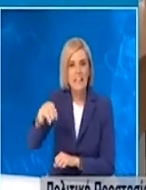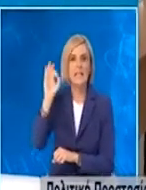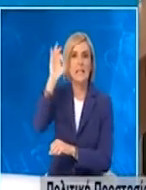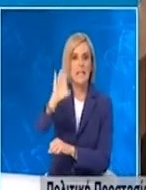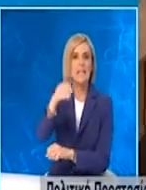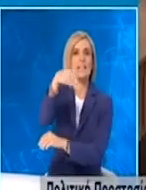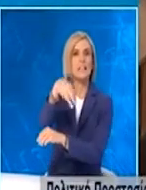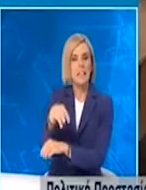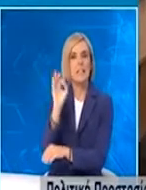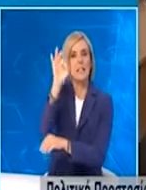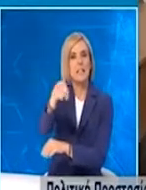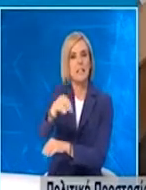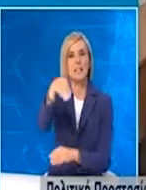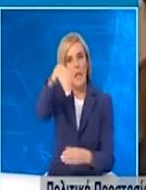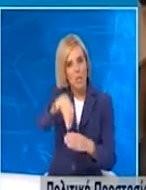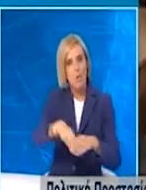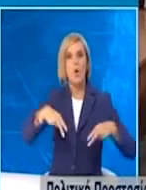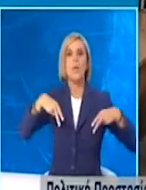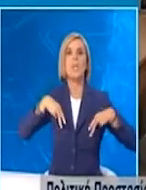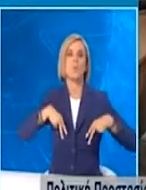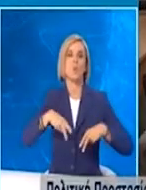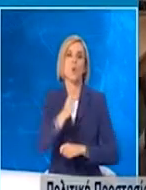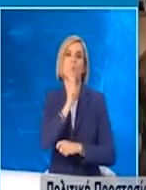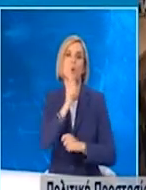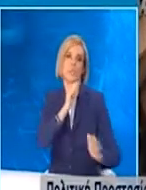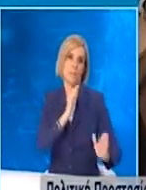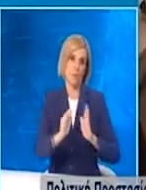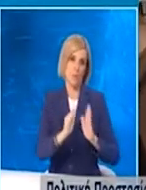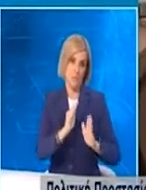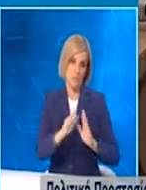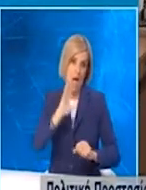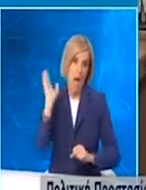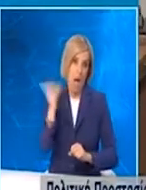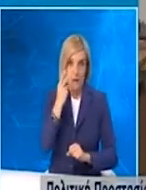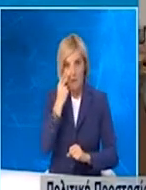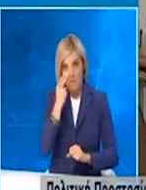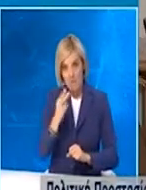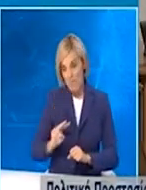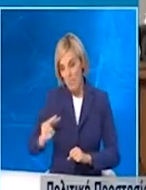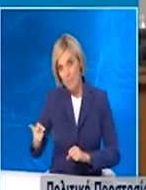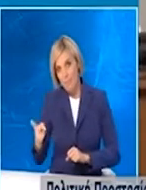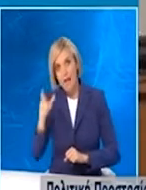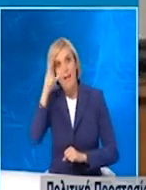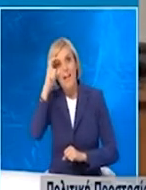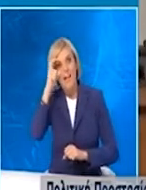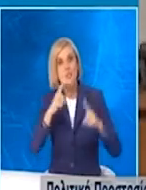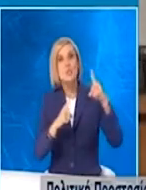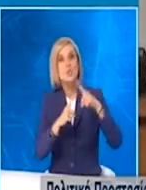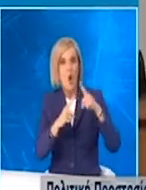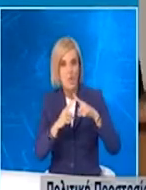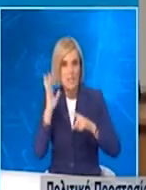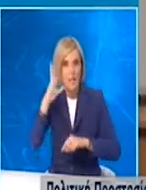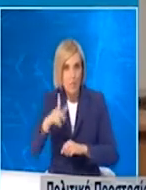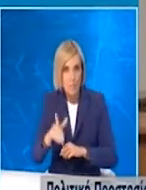επίπεδο. Σύμφωνα με τα στοιχεία που έδωσε ο κύριος Χαρδαλιάς, από τις 25 Φεβρουαρίου έως και τις 19 Ιουλίου καταγράφηκαν στην